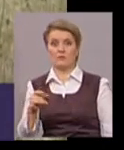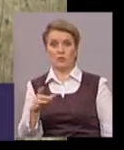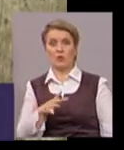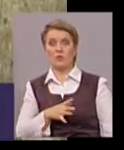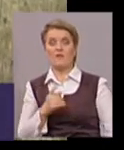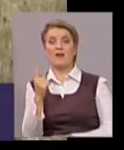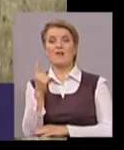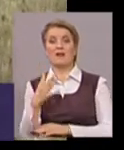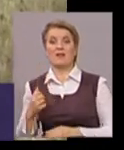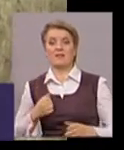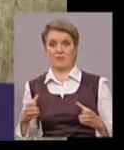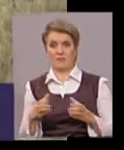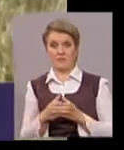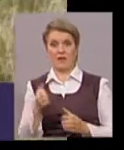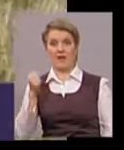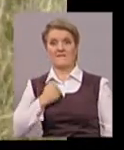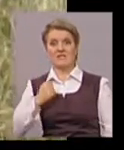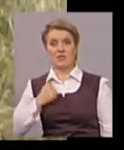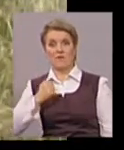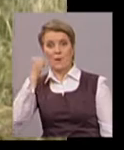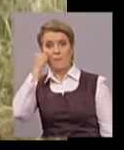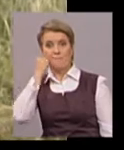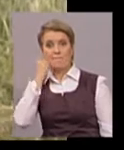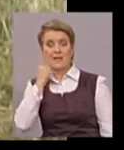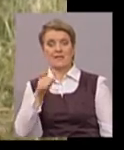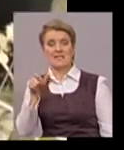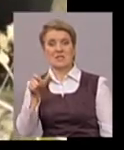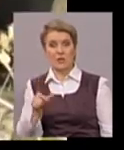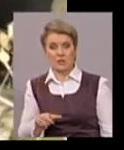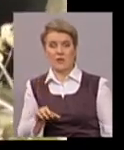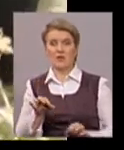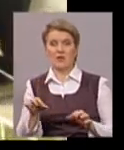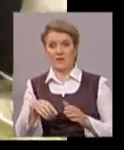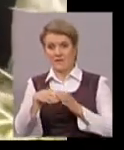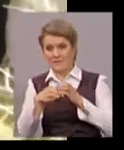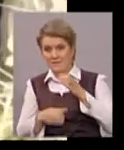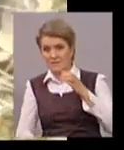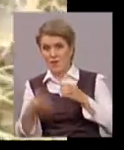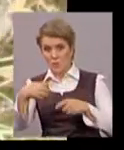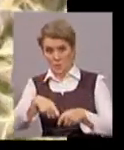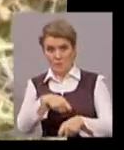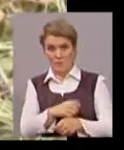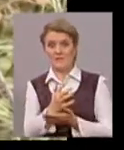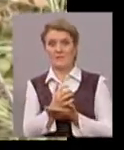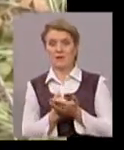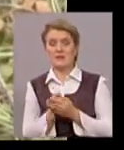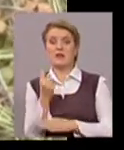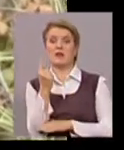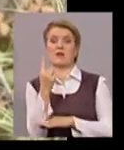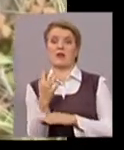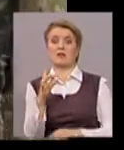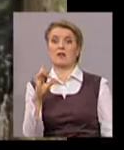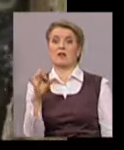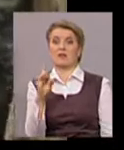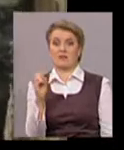ракетний дивізіон. Військовий пенсіонер Валентин Люпа розповідає, у підземних 40-метрових шахтах зберігали стратегічні ракети